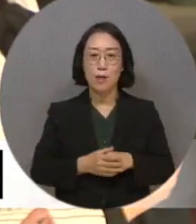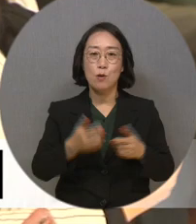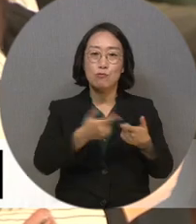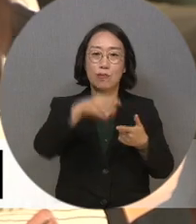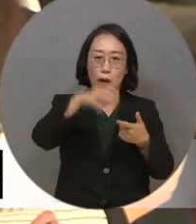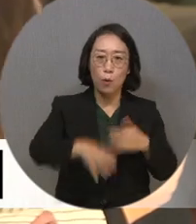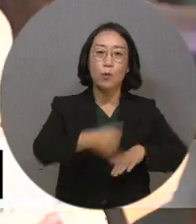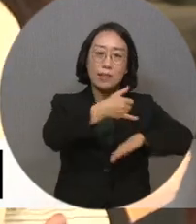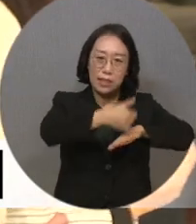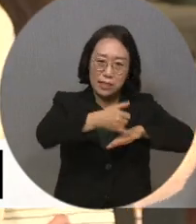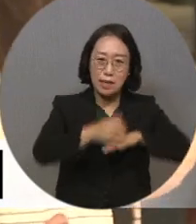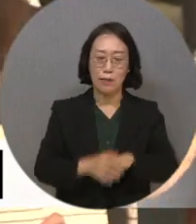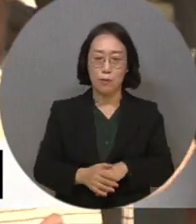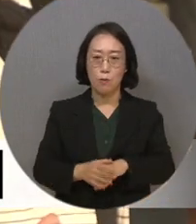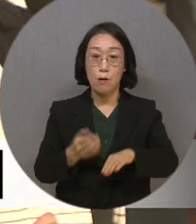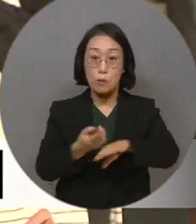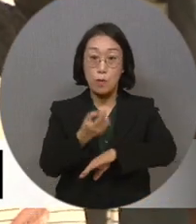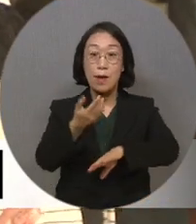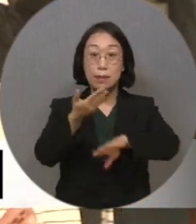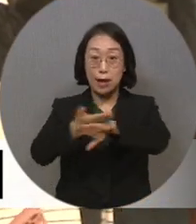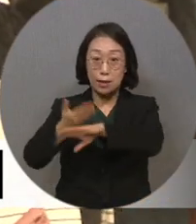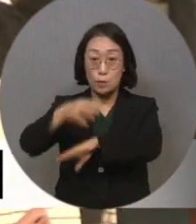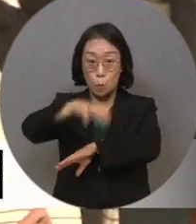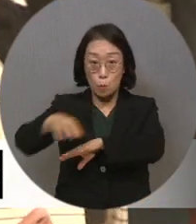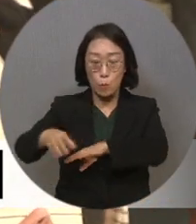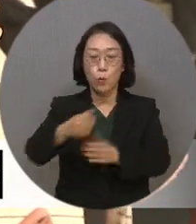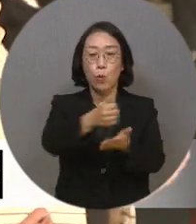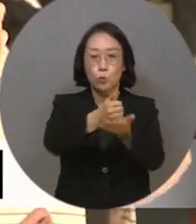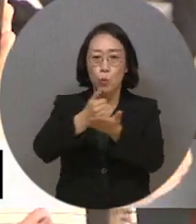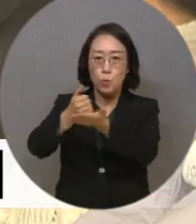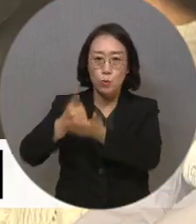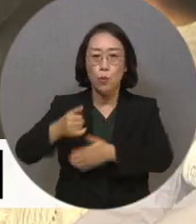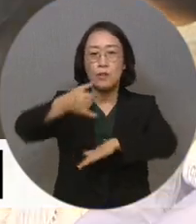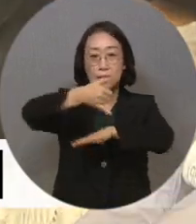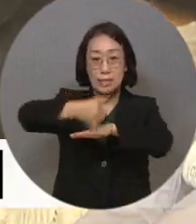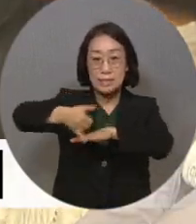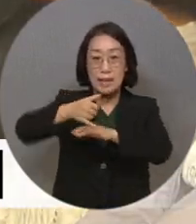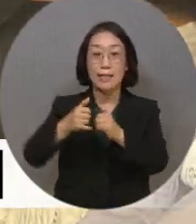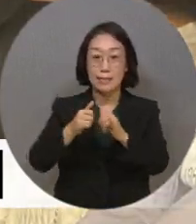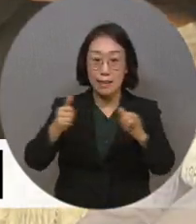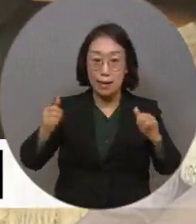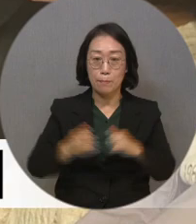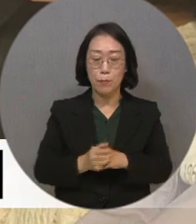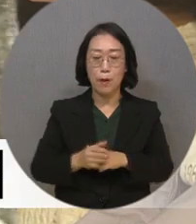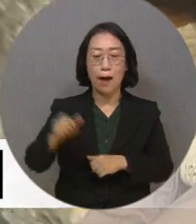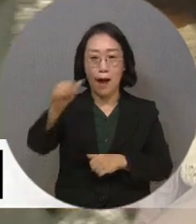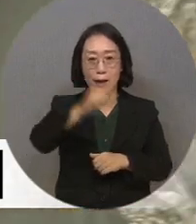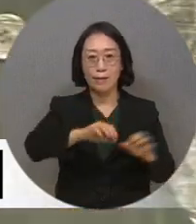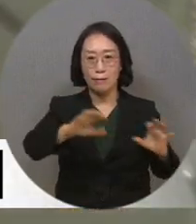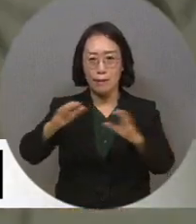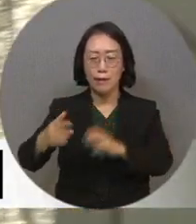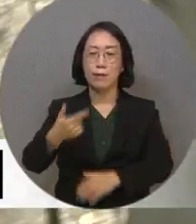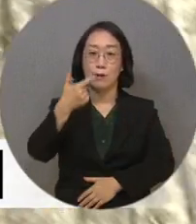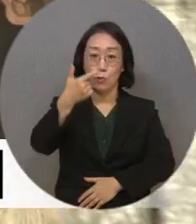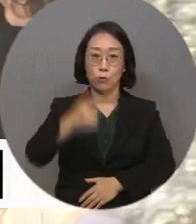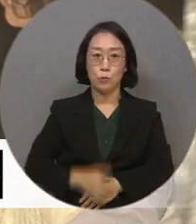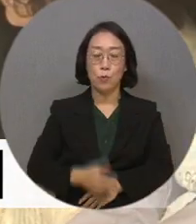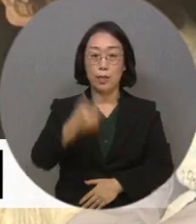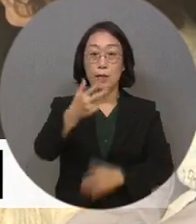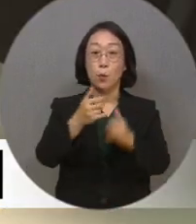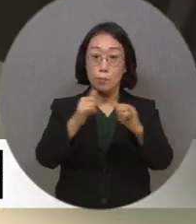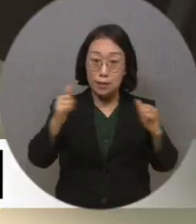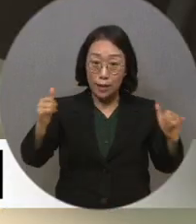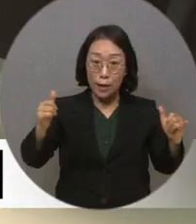부산 루키 디자이너, 부산 외 지역의 초청 디자이너들과 아세안 6개국과 7명의 디자이너